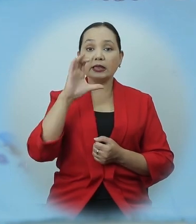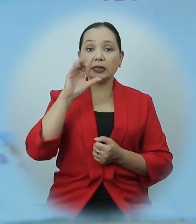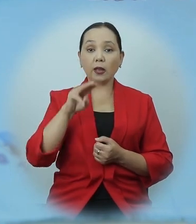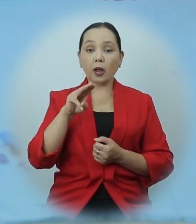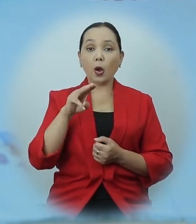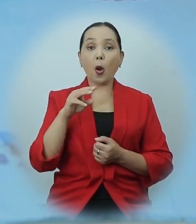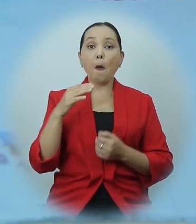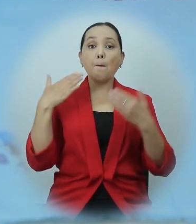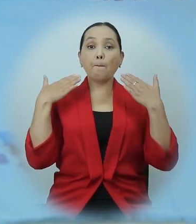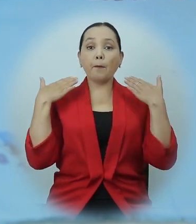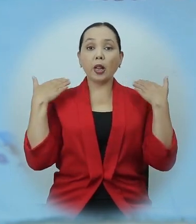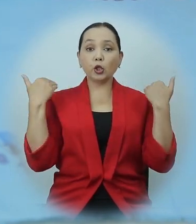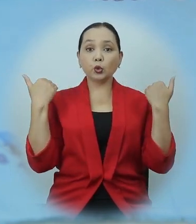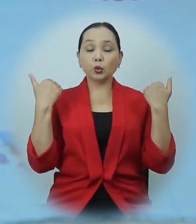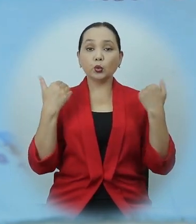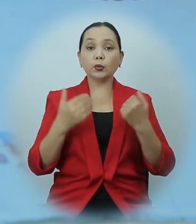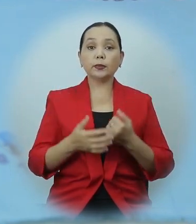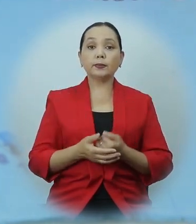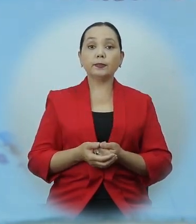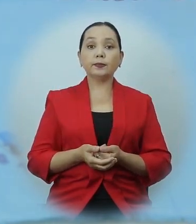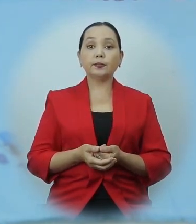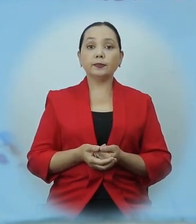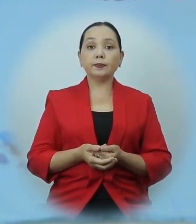1 сантиметр по плечу.